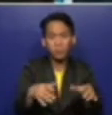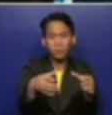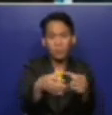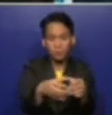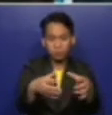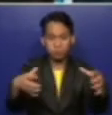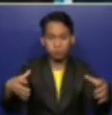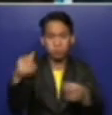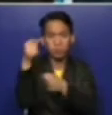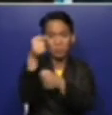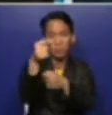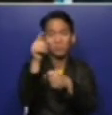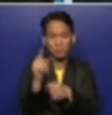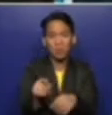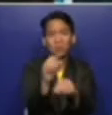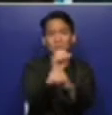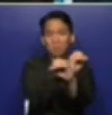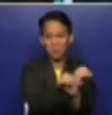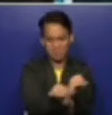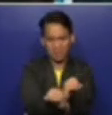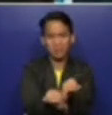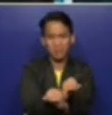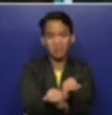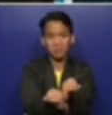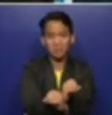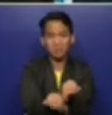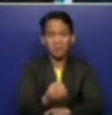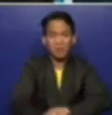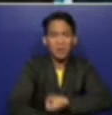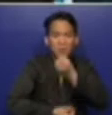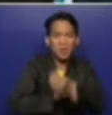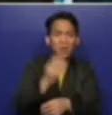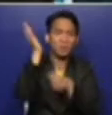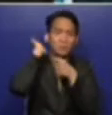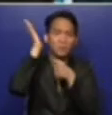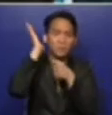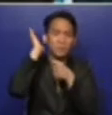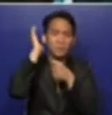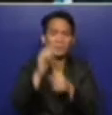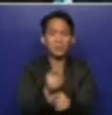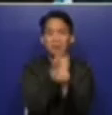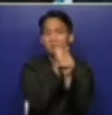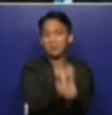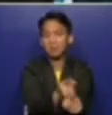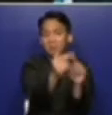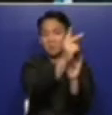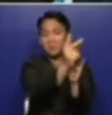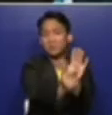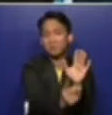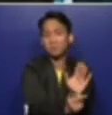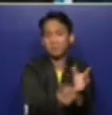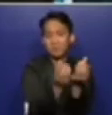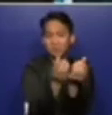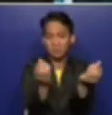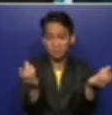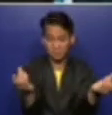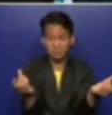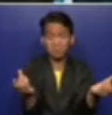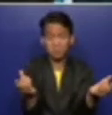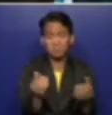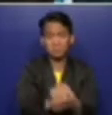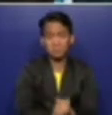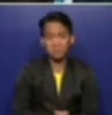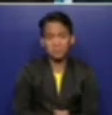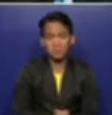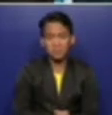การที่จะแสดงออกนะครับตามสิทธิเสรีภาพตามรัฐธรรมนูญที่กำหนดไว้โดยจะต้องไม่ไป